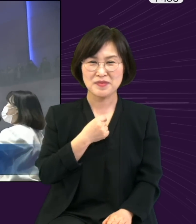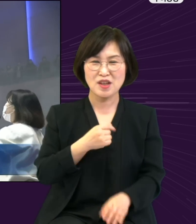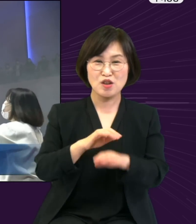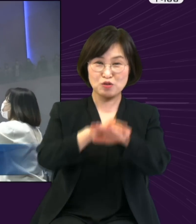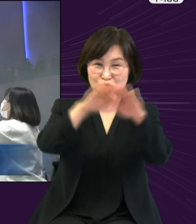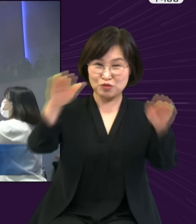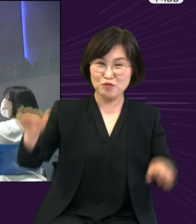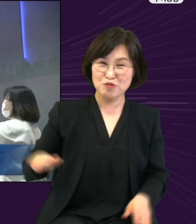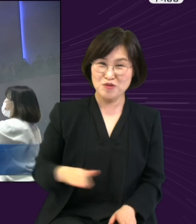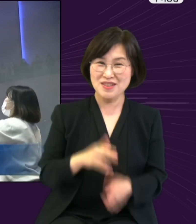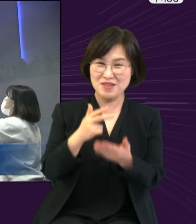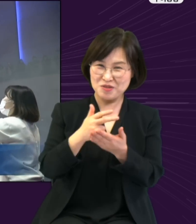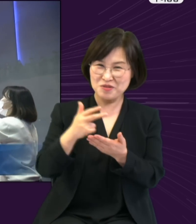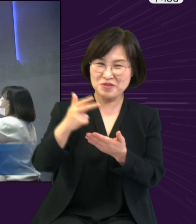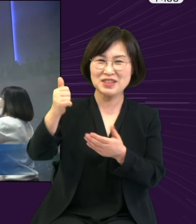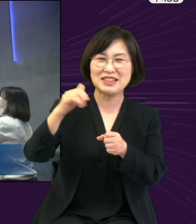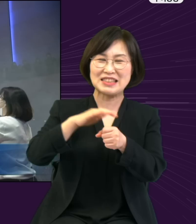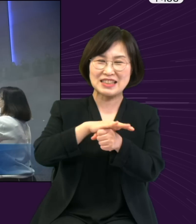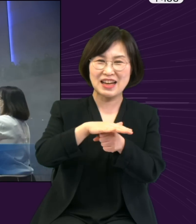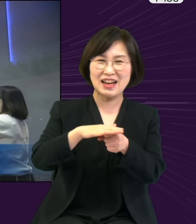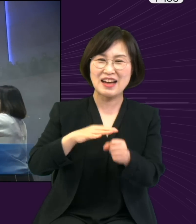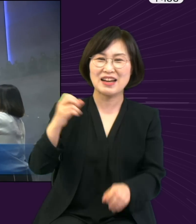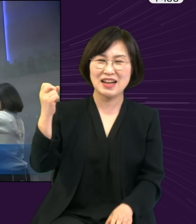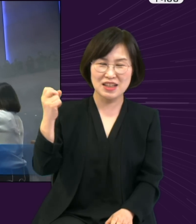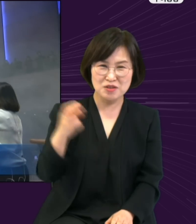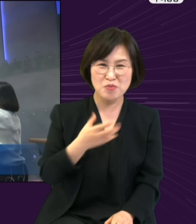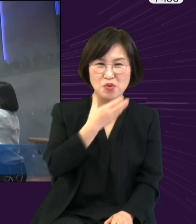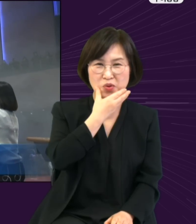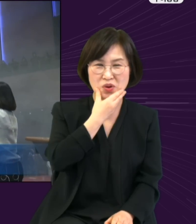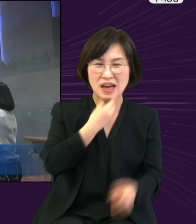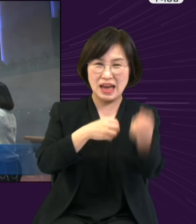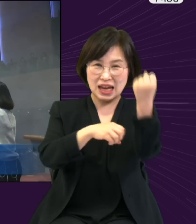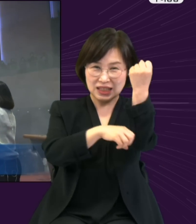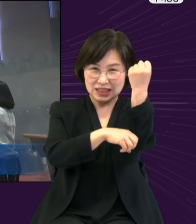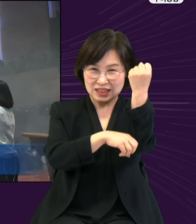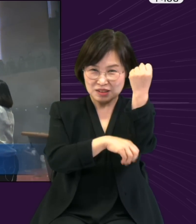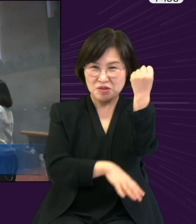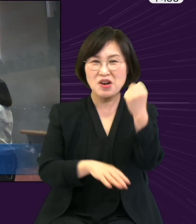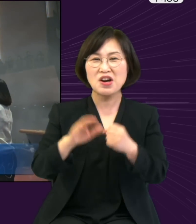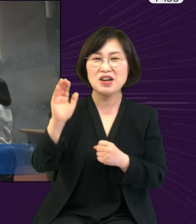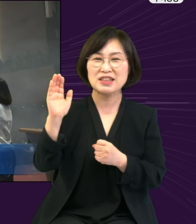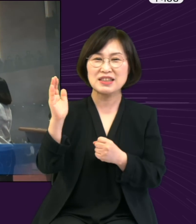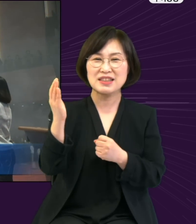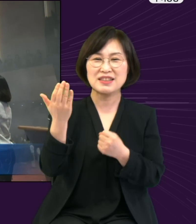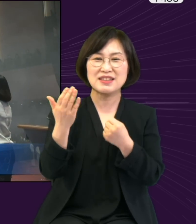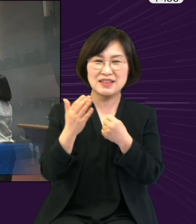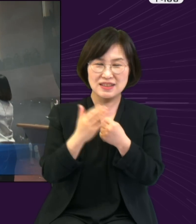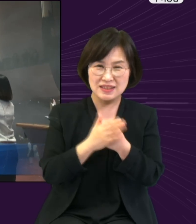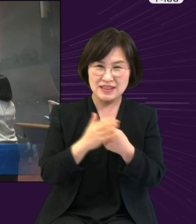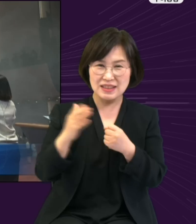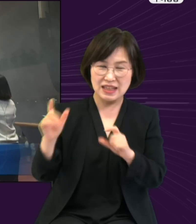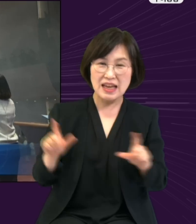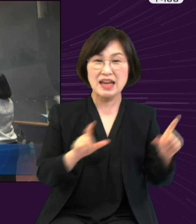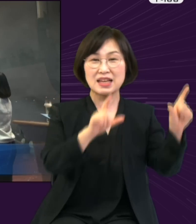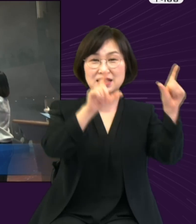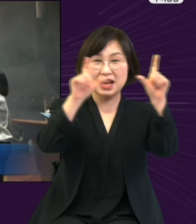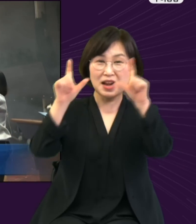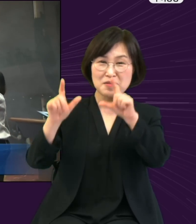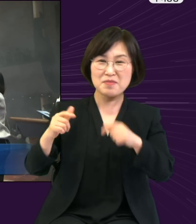우리 주는 사랑이요 복의 근원 삶의 기쁨 샘이